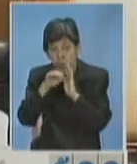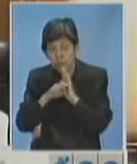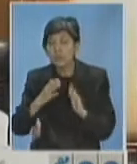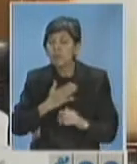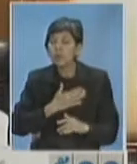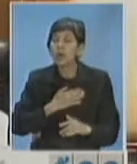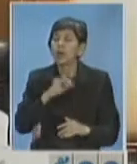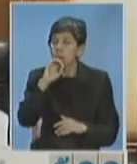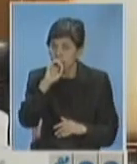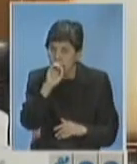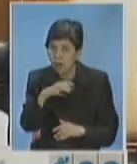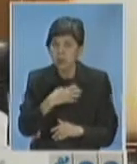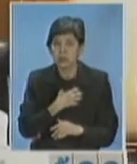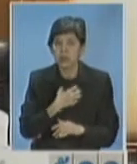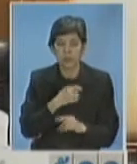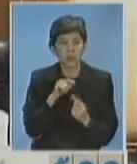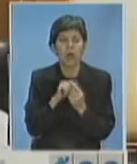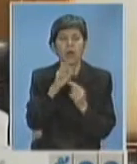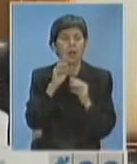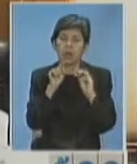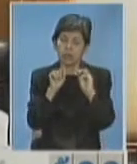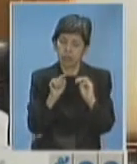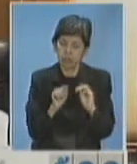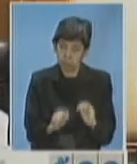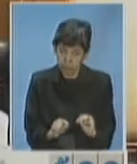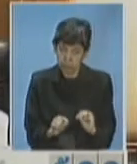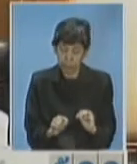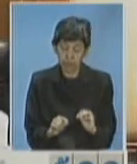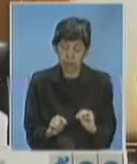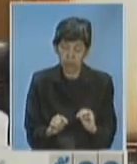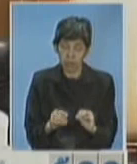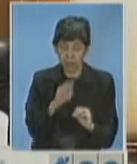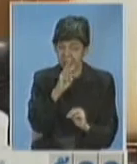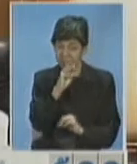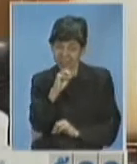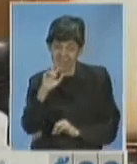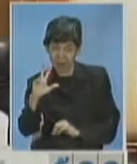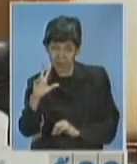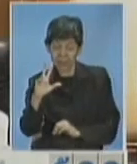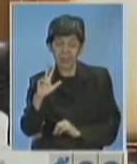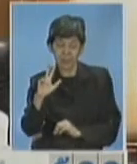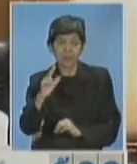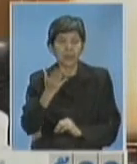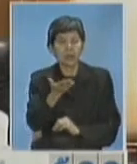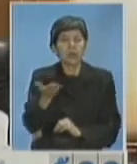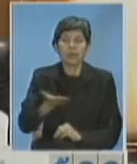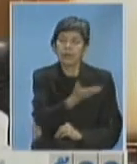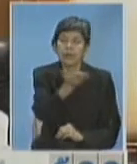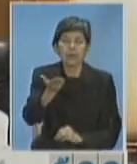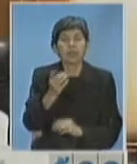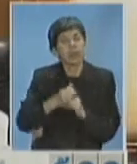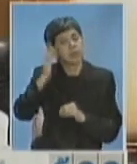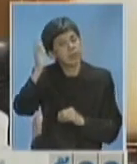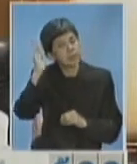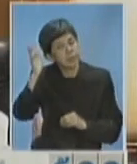รียนเบื้องต้นก็คือว่ามันเป็นเรื่องของมาตราอื่นๆแต่ว่าในมาตรา3นั้นท่านสมาชิกใช้ในการ